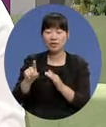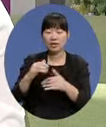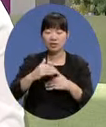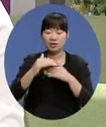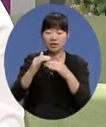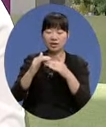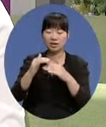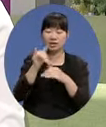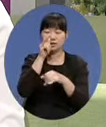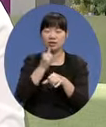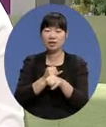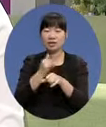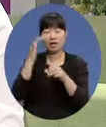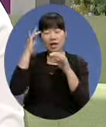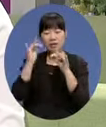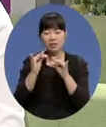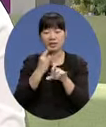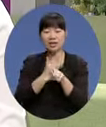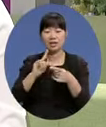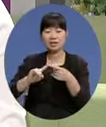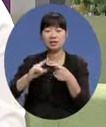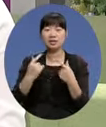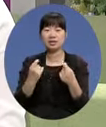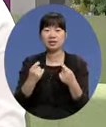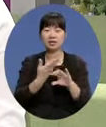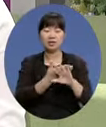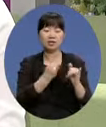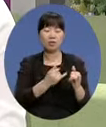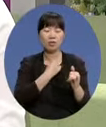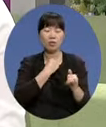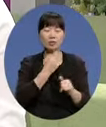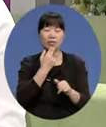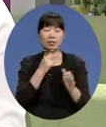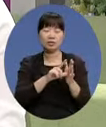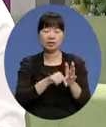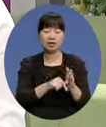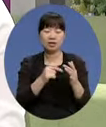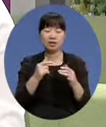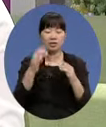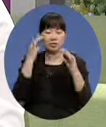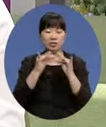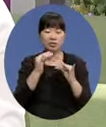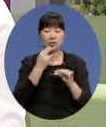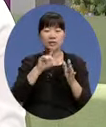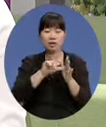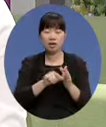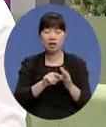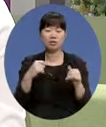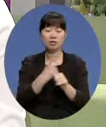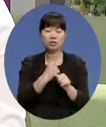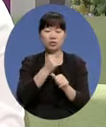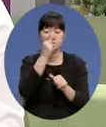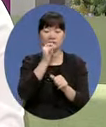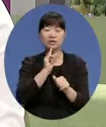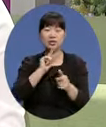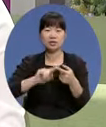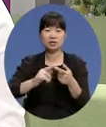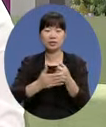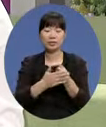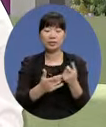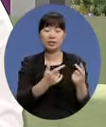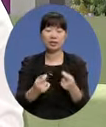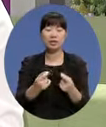절차와 단계를 거쳐서 합의를 이루어내야 되는 건지, 그리고 상대방이 원하지 않았을 때, 동의를 구하지 않았을 때는 그게 폭력이 될 수 있다는 부분들에 대해서도